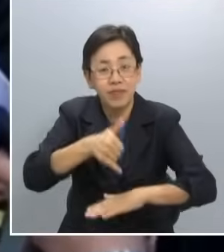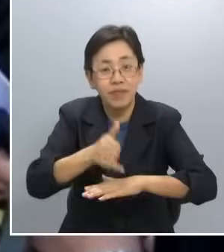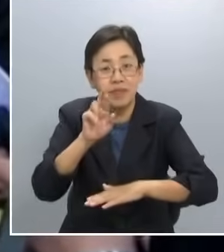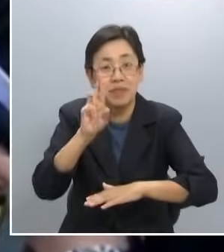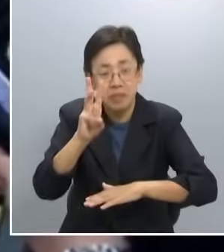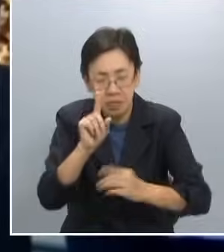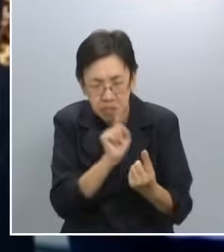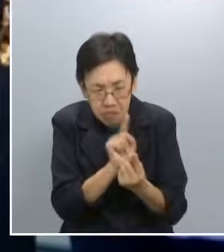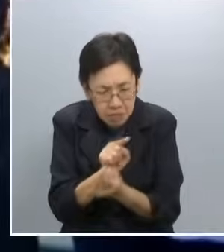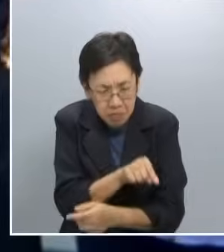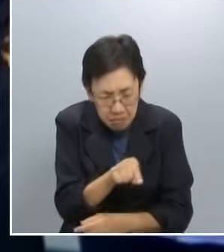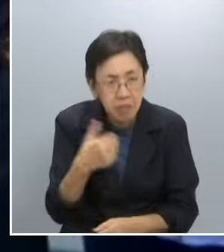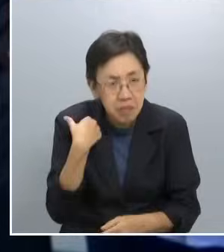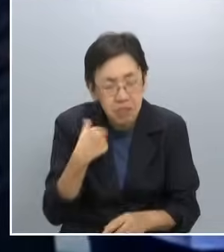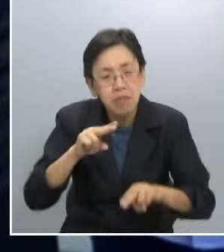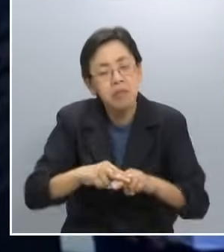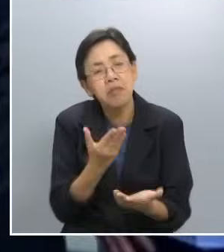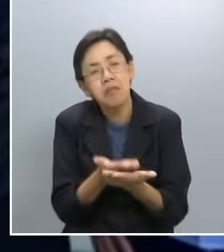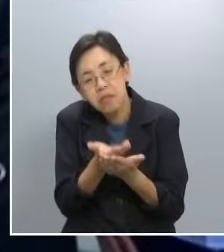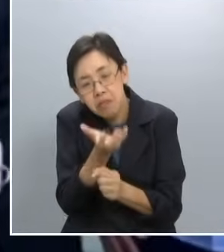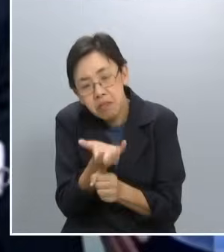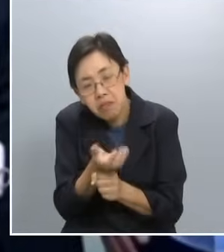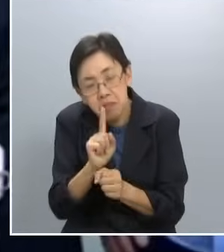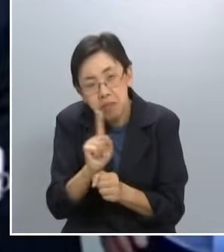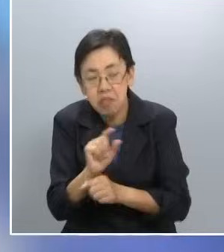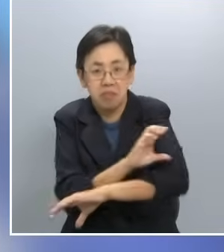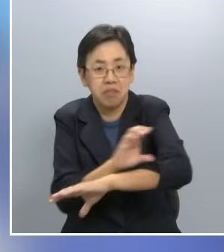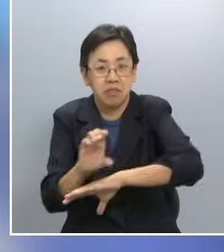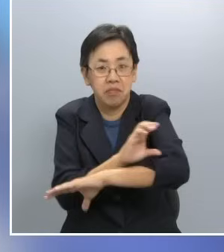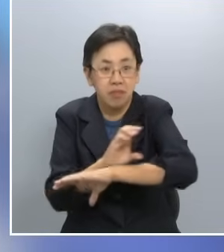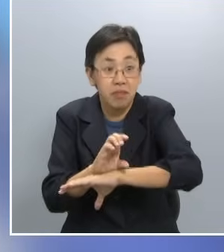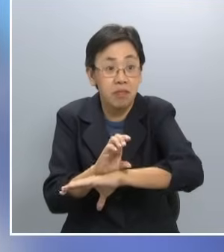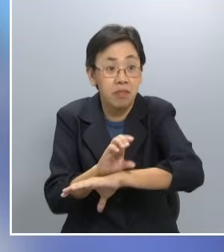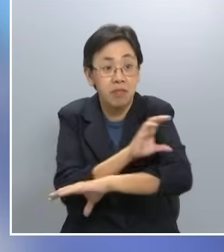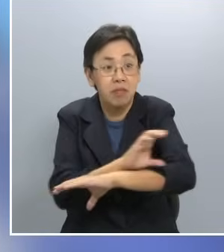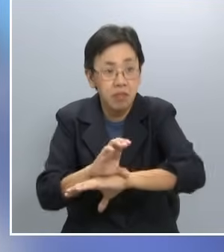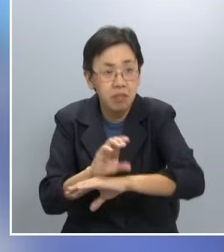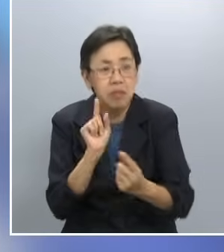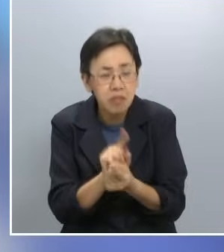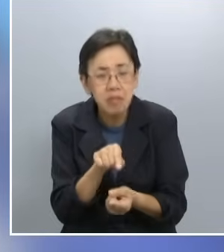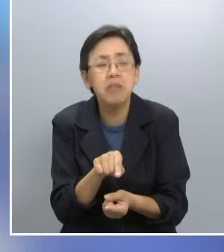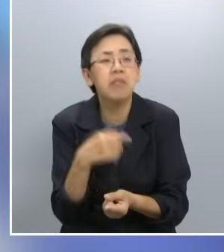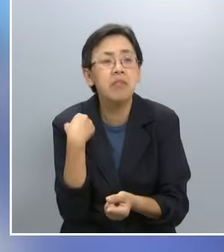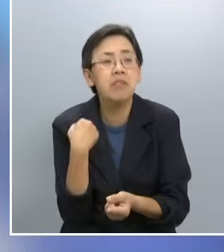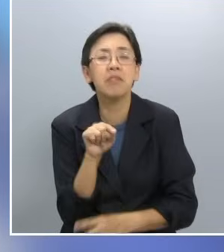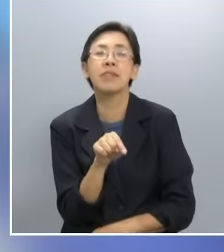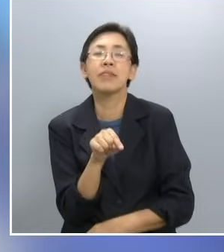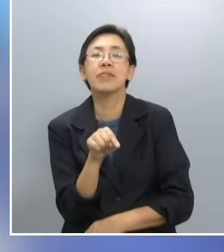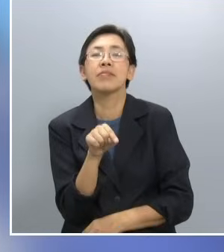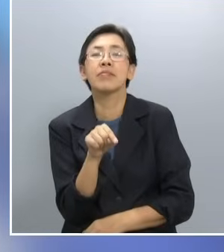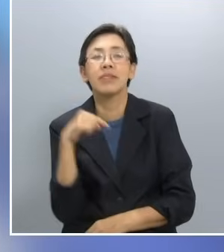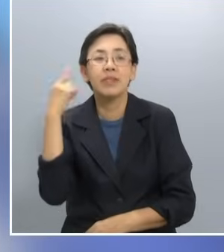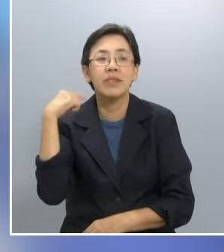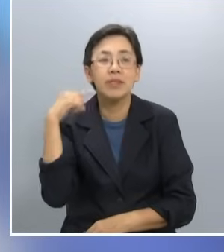อีกมีอีกแบบเนี้ยนั่งขอทานอยู่แถว BTSคุณกันบอกว่าไปเจออีกวันเนี้ยนี่เป็นผู้